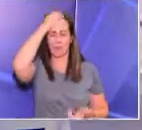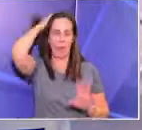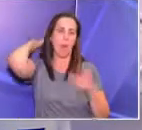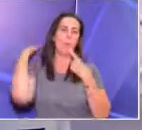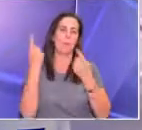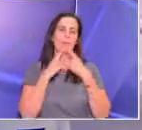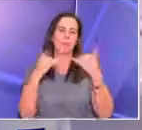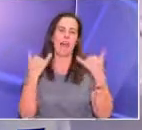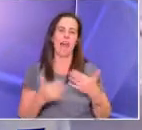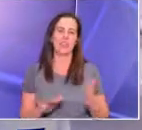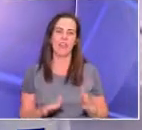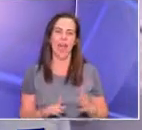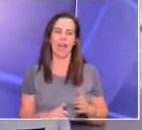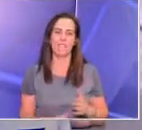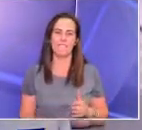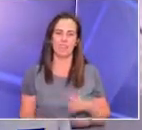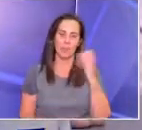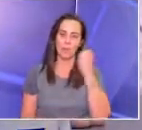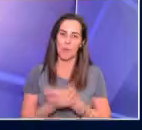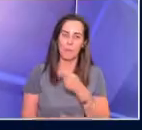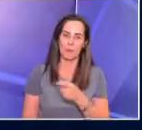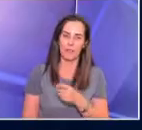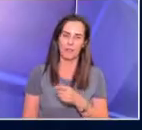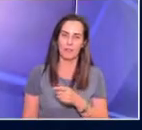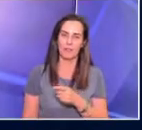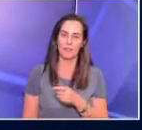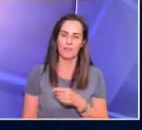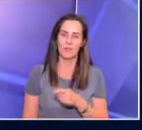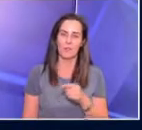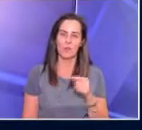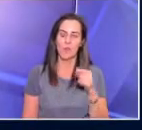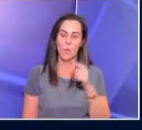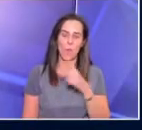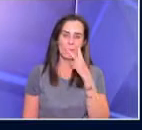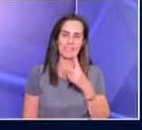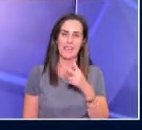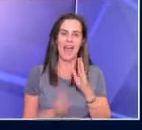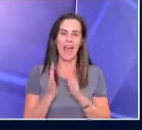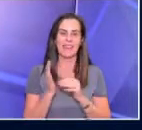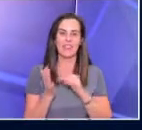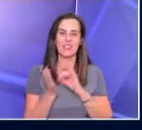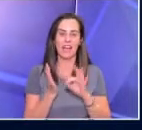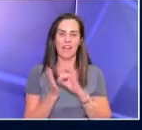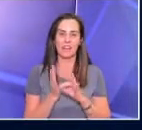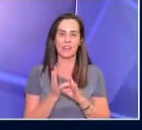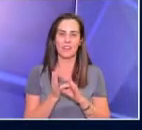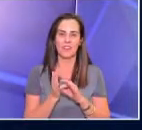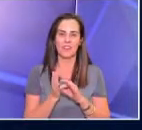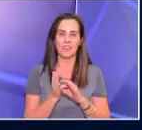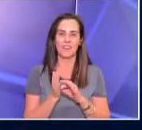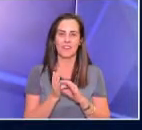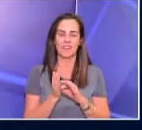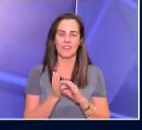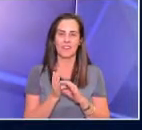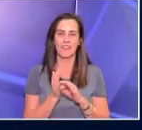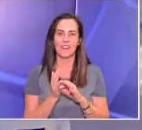עזוב את זה. יש רק דבר אחד שעדי לא לוקח בחשבון. אני רק מזכיר לכם. מסתכל על התאריך שכתוב, קודם קשה, אחר כך